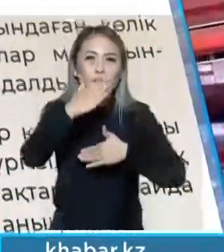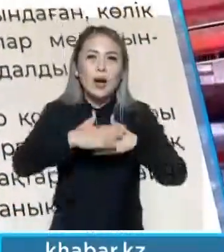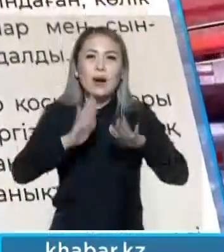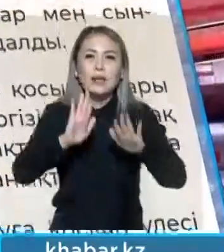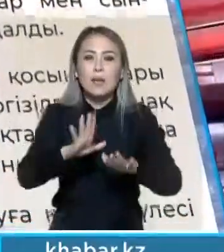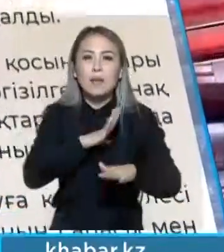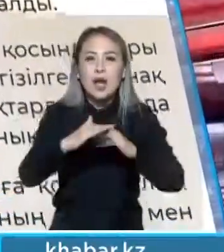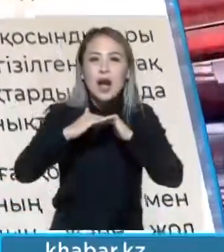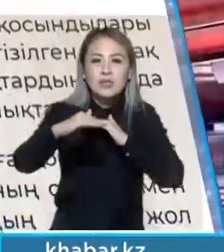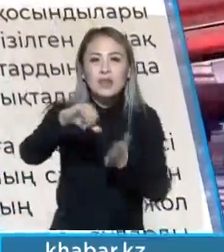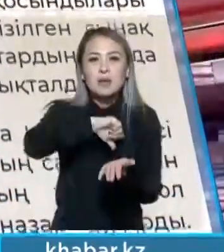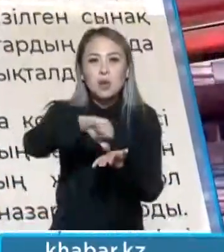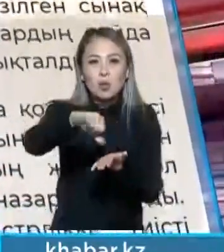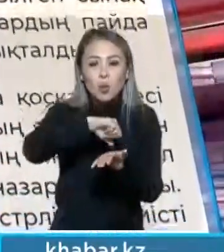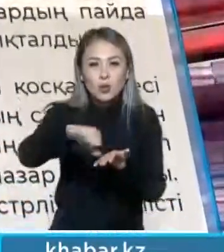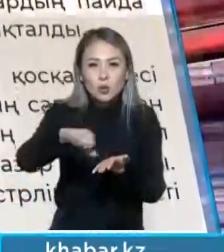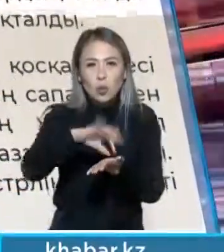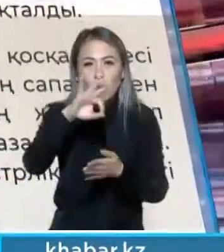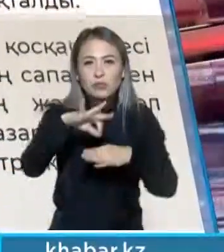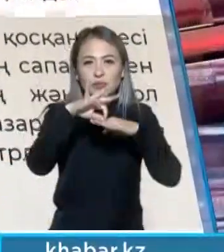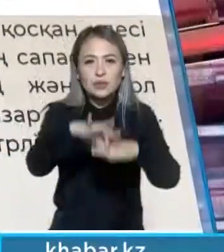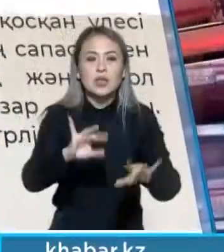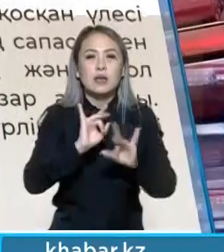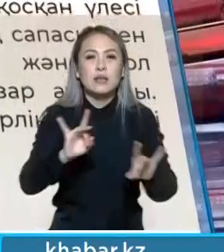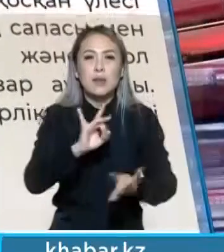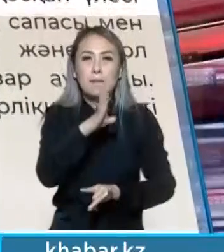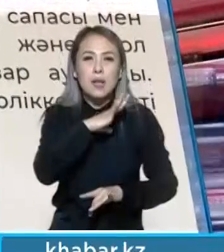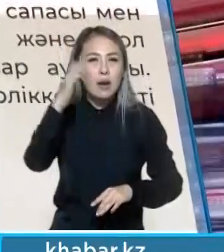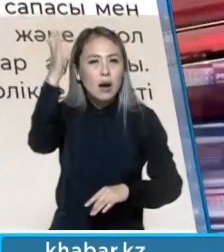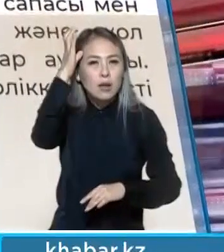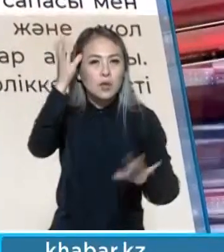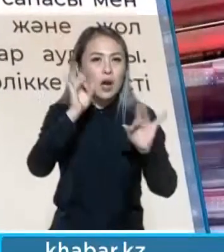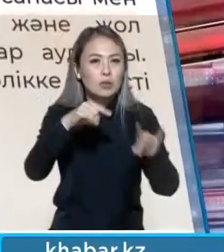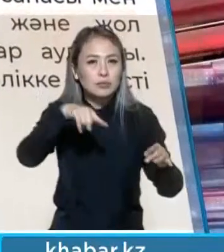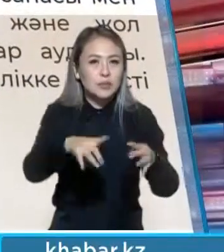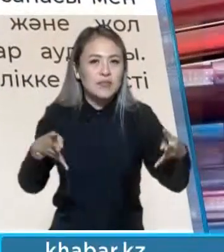жуырда ғана сынақтан өткен асфальт бетонды қолдану ұсынылды. Ғалымның